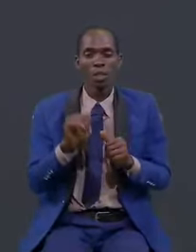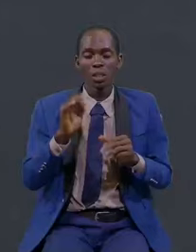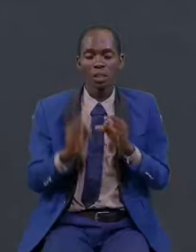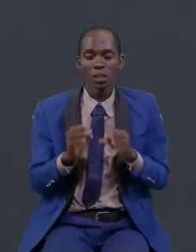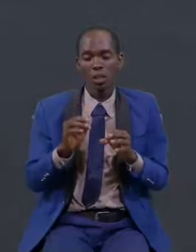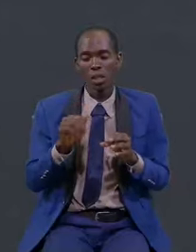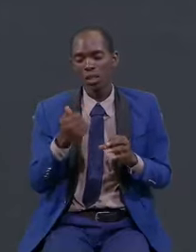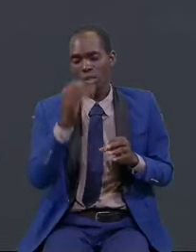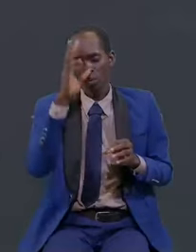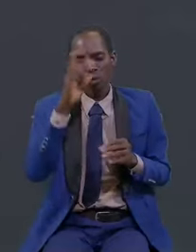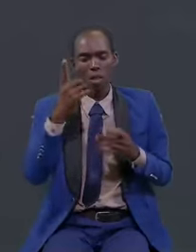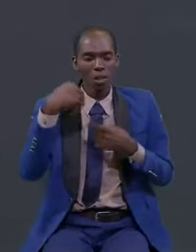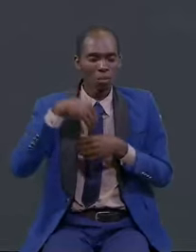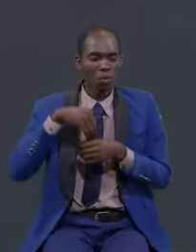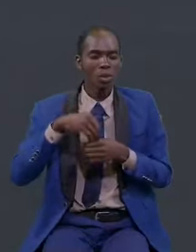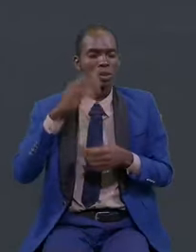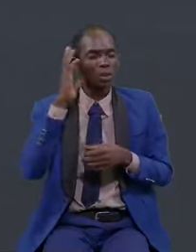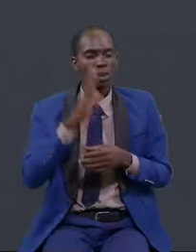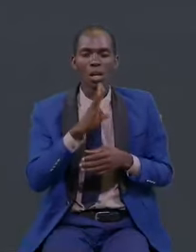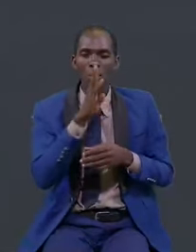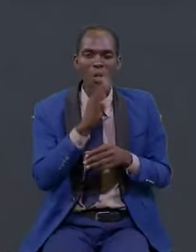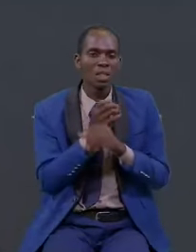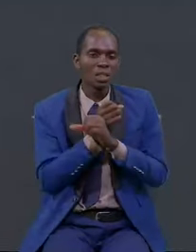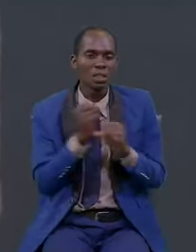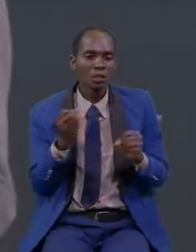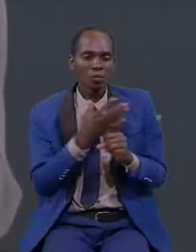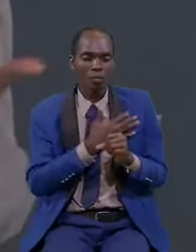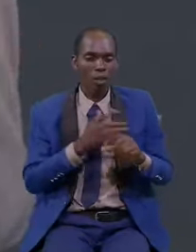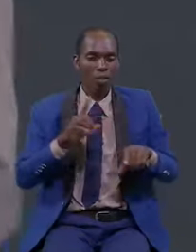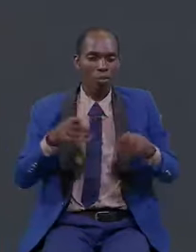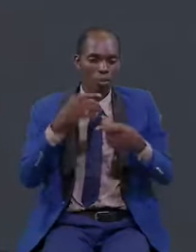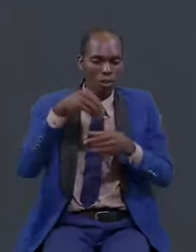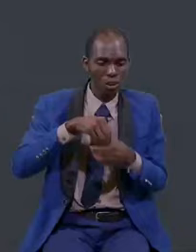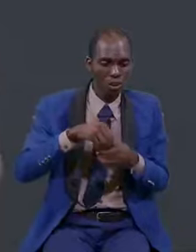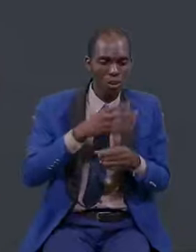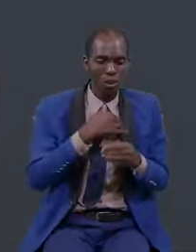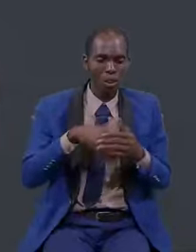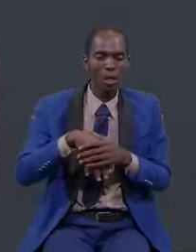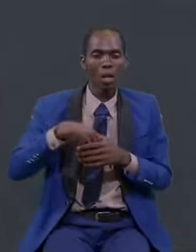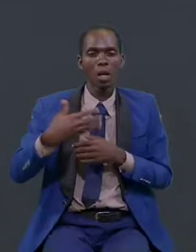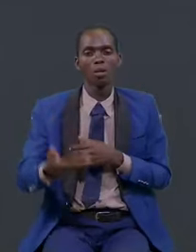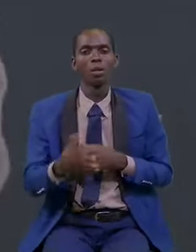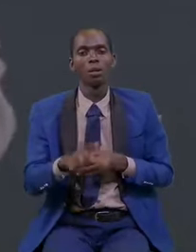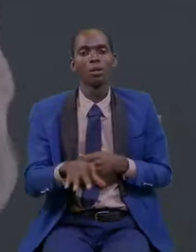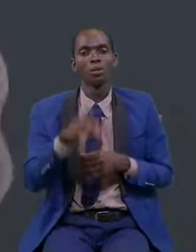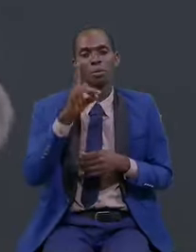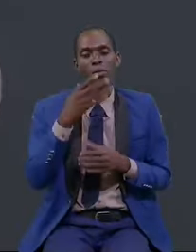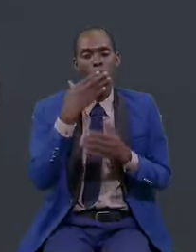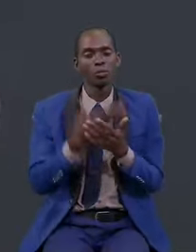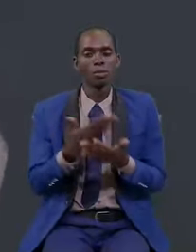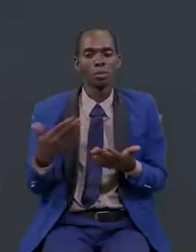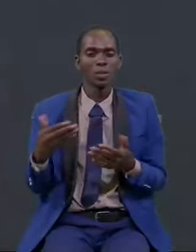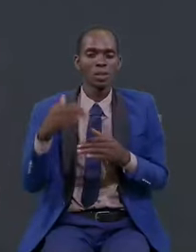par moi, il sera sauvé. Il entrera et il sortira et il trouvera des